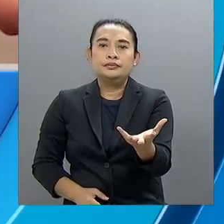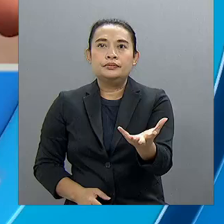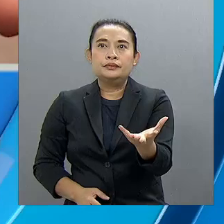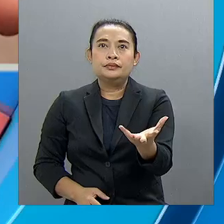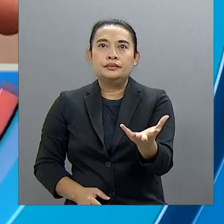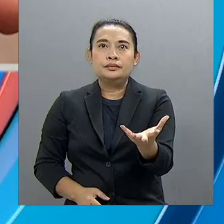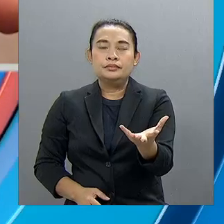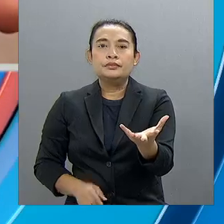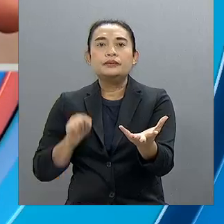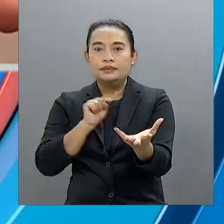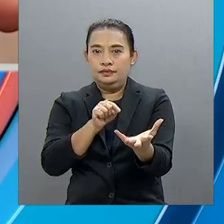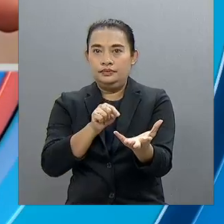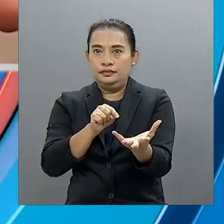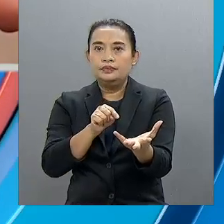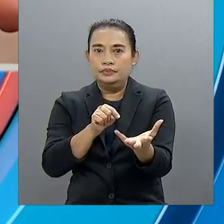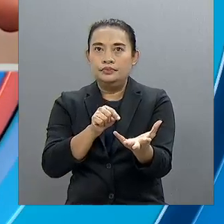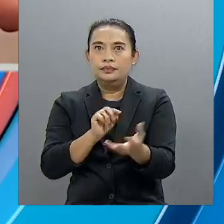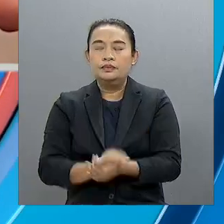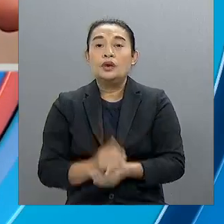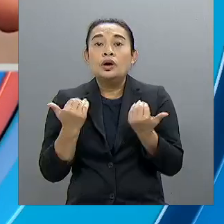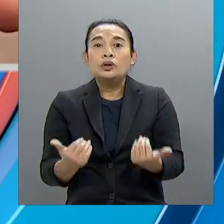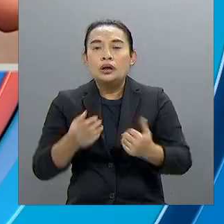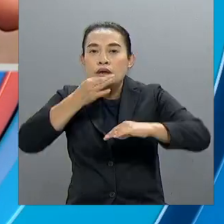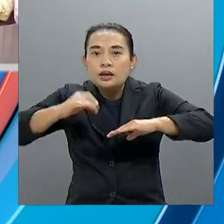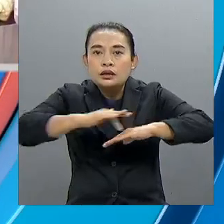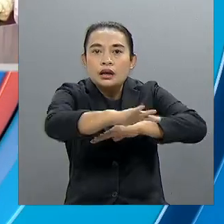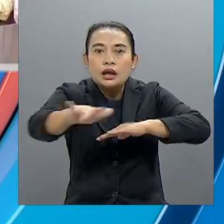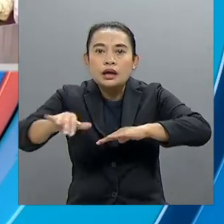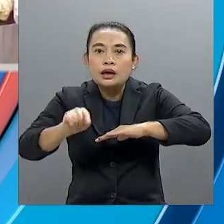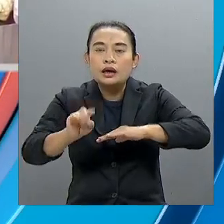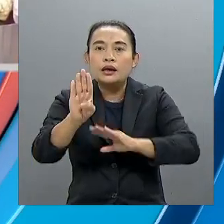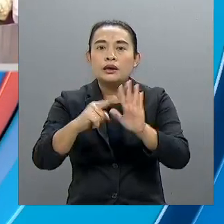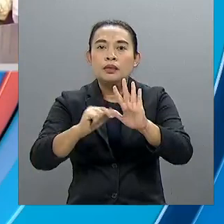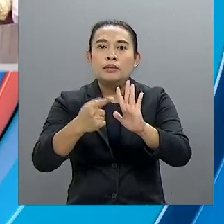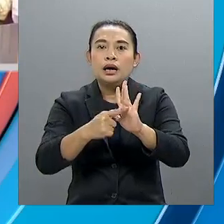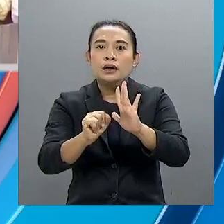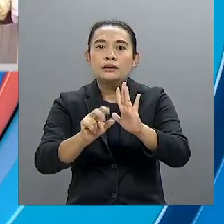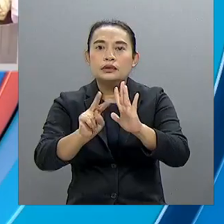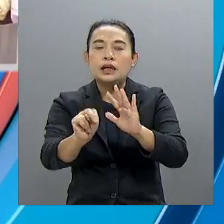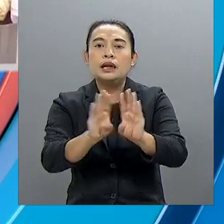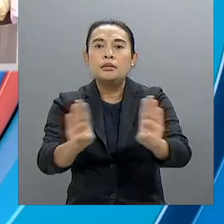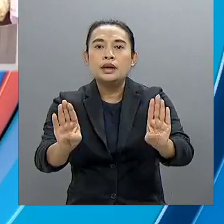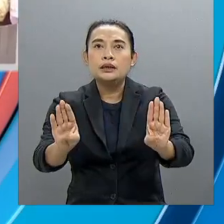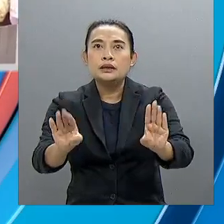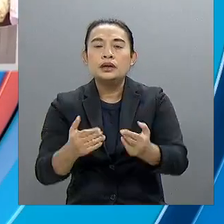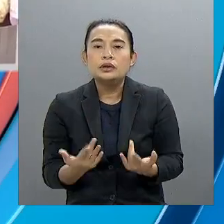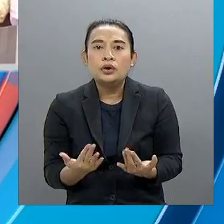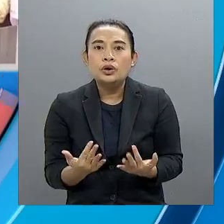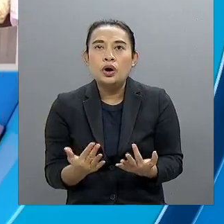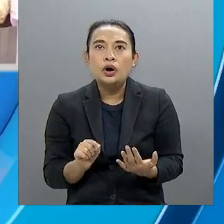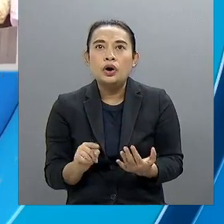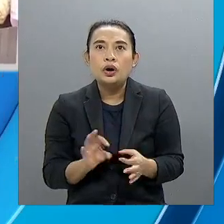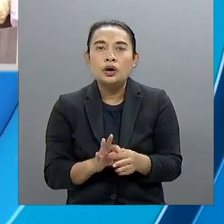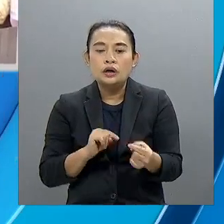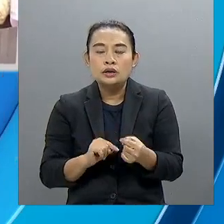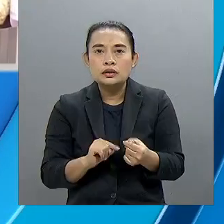อนนี้หาดบางแงเปิดแล้ใช่มะฮะ อยู่ชนบรีพดี ต้องรอลมมัขึ้นลมนิดนึใช่